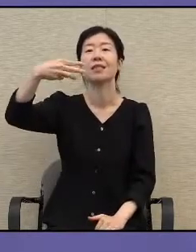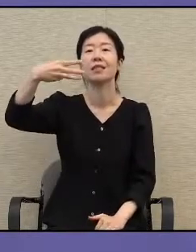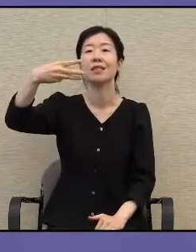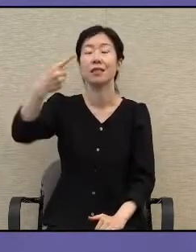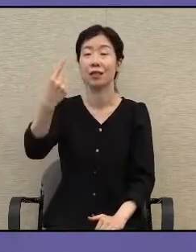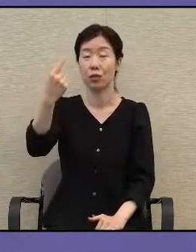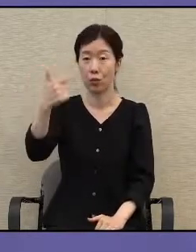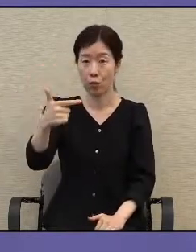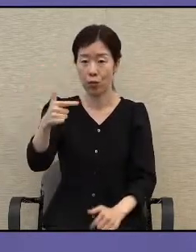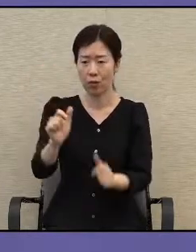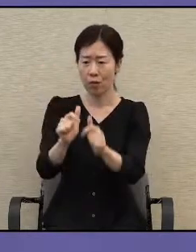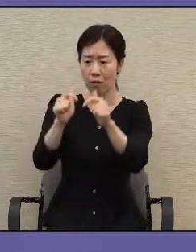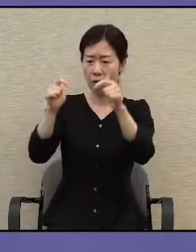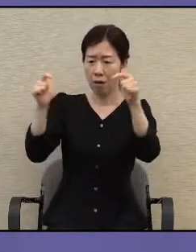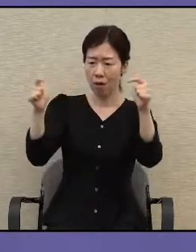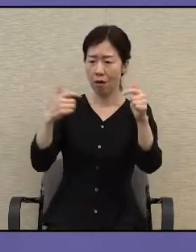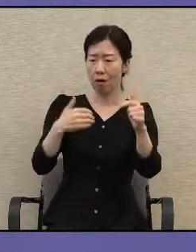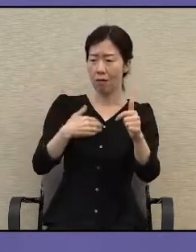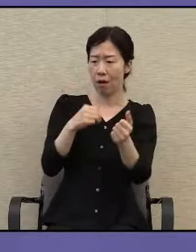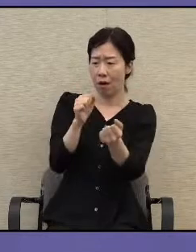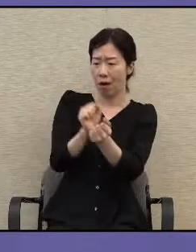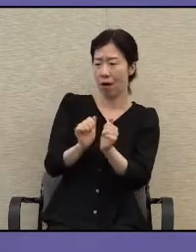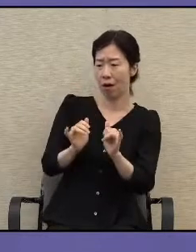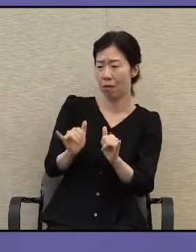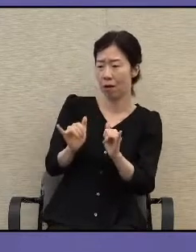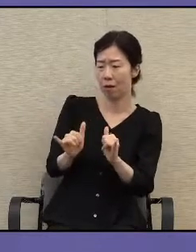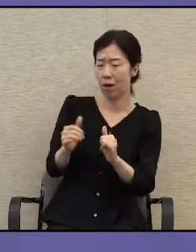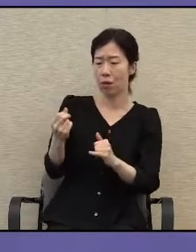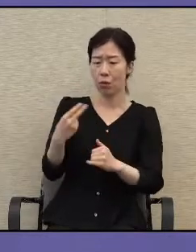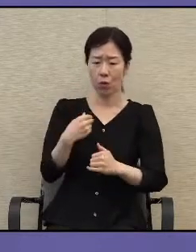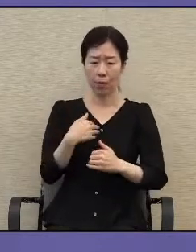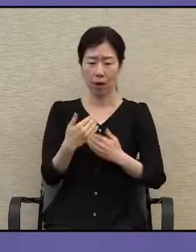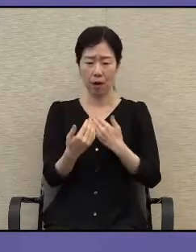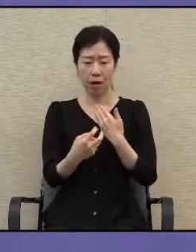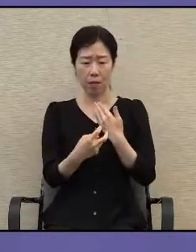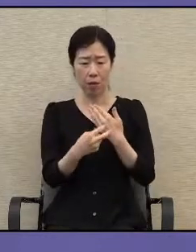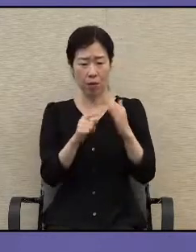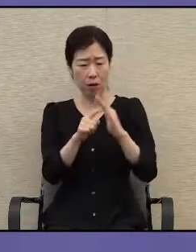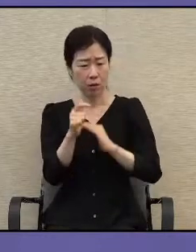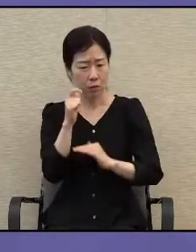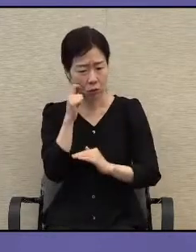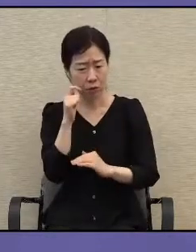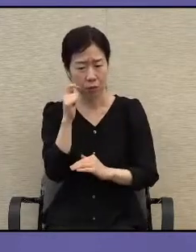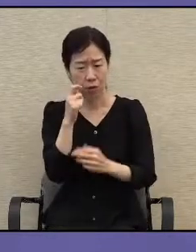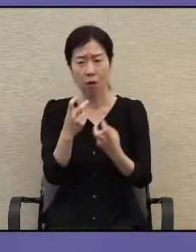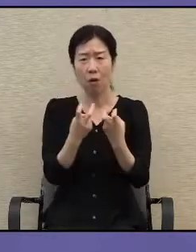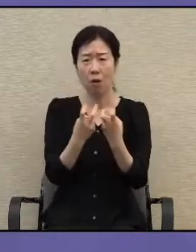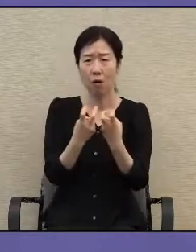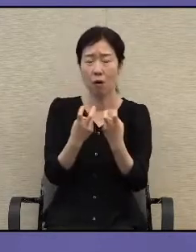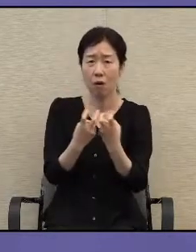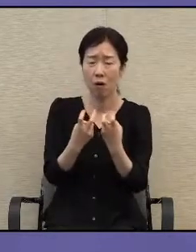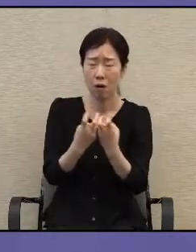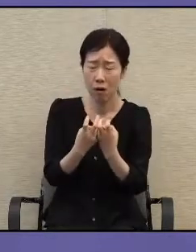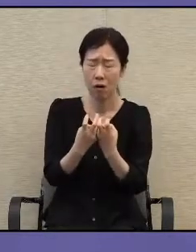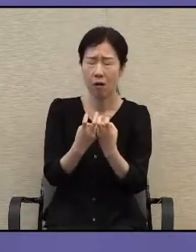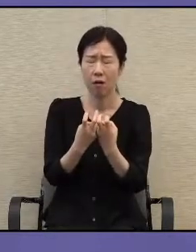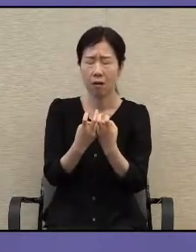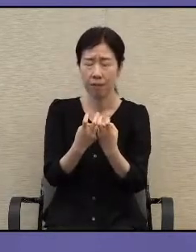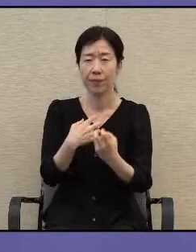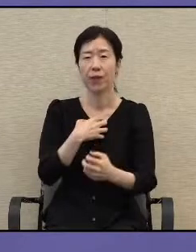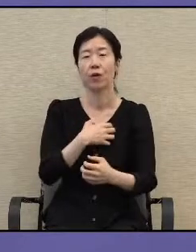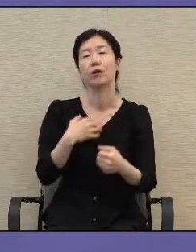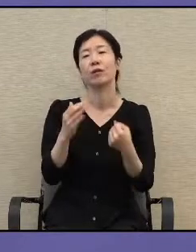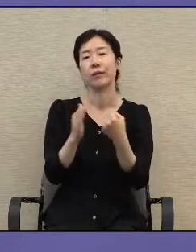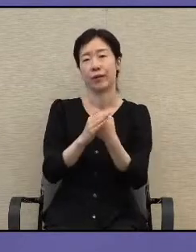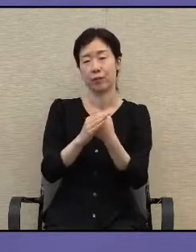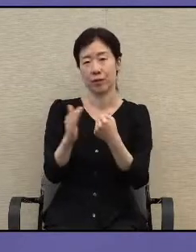당시 어떤 게 이제 뉴스에 많이 나왔냐면 의료기관을 이용할 수 없다. 의료기관이 더 이상 이제 수용할 수 없는 수준이다라는 뉴스가